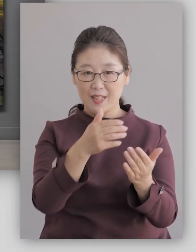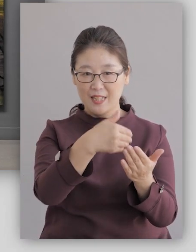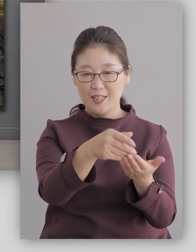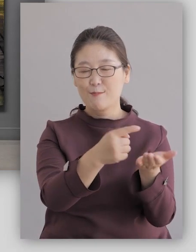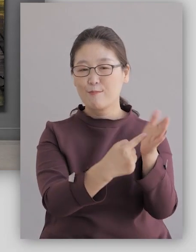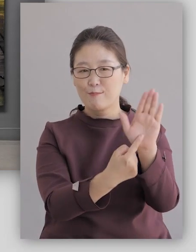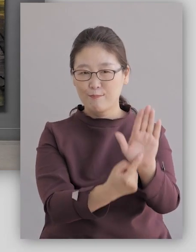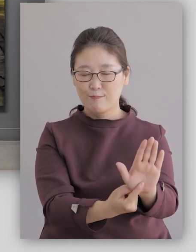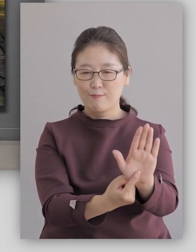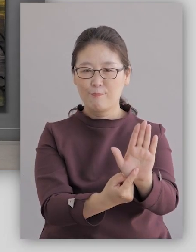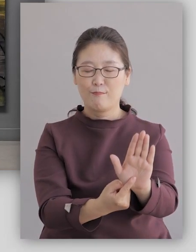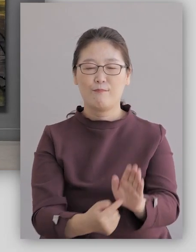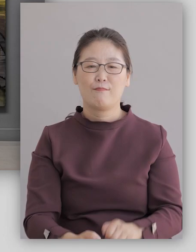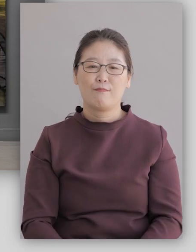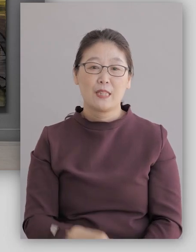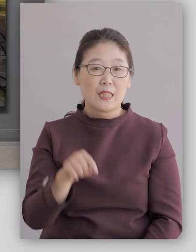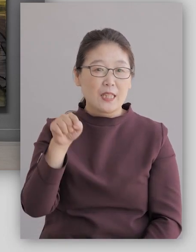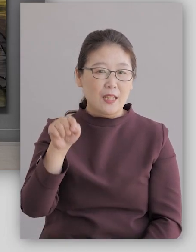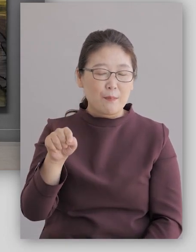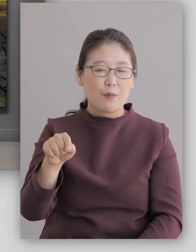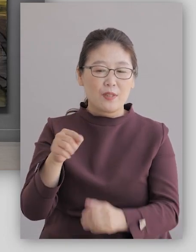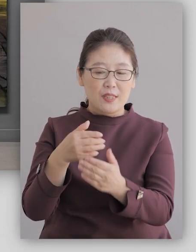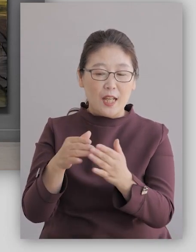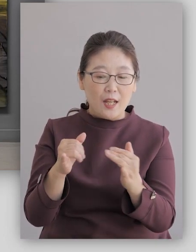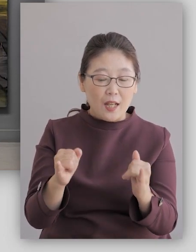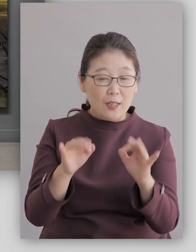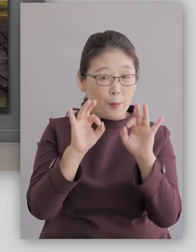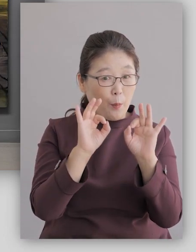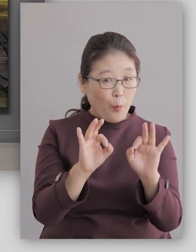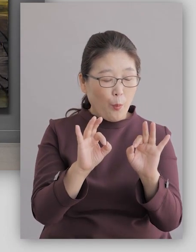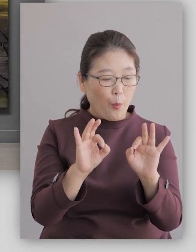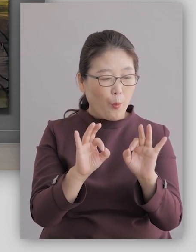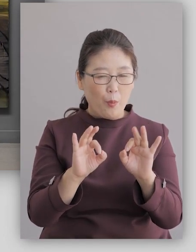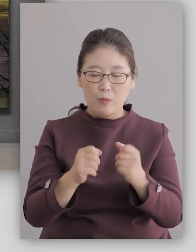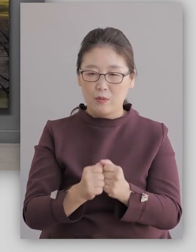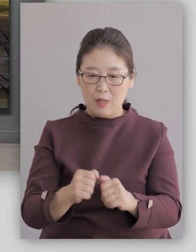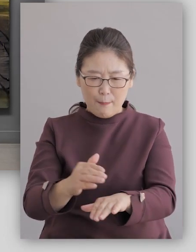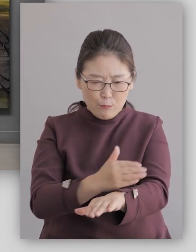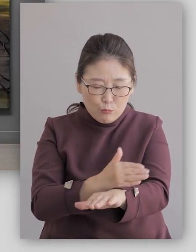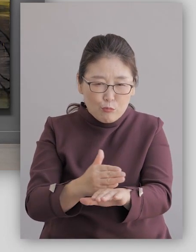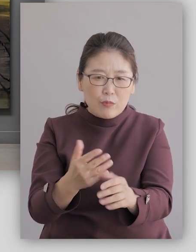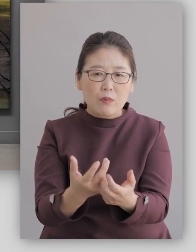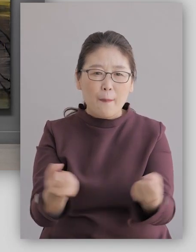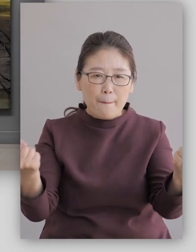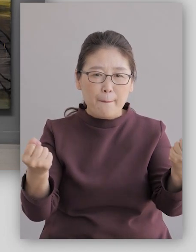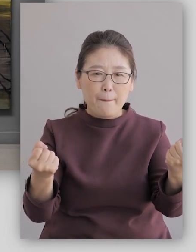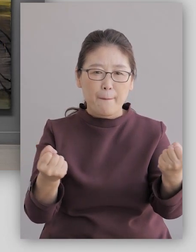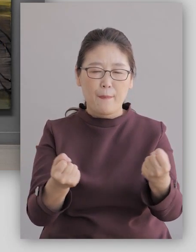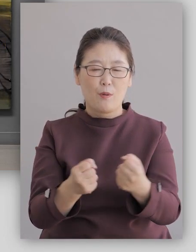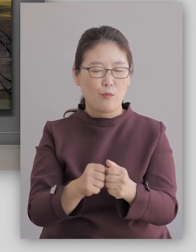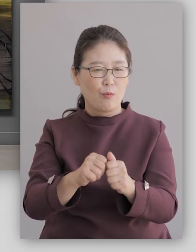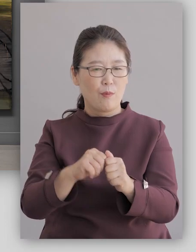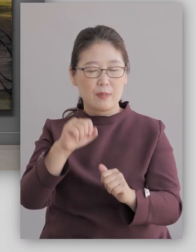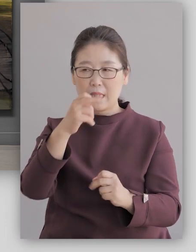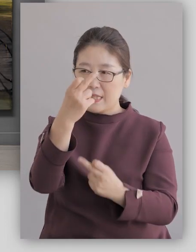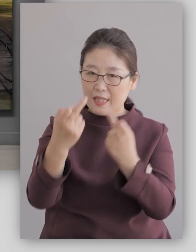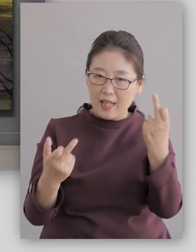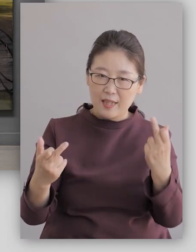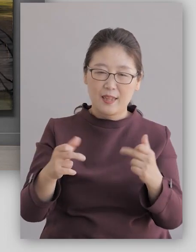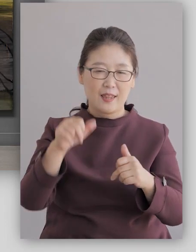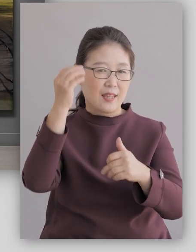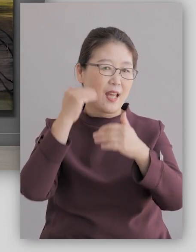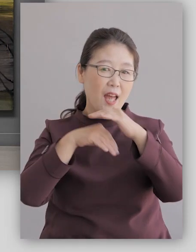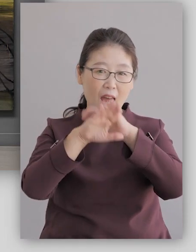주셨습니다. 이것들을 통해서 작가들이 바라보는 분단과 그리고 풍경은 깊이 있고 더